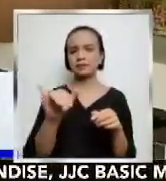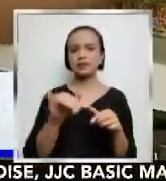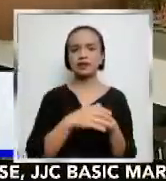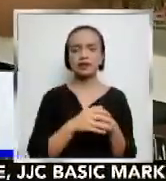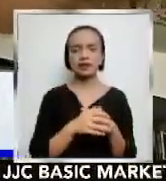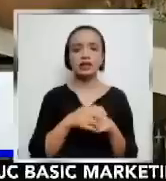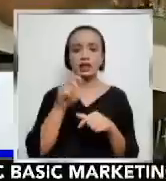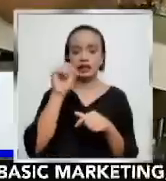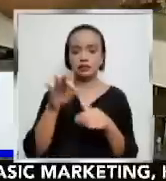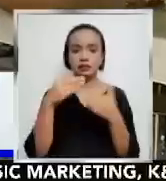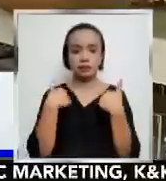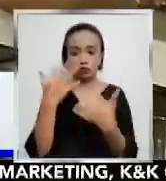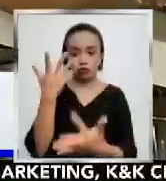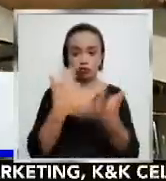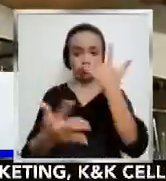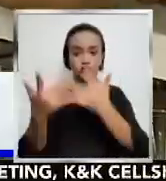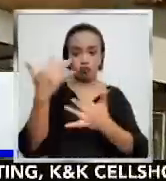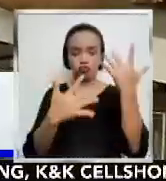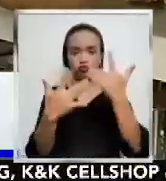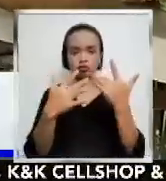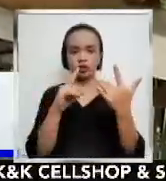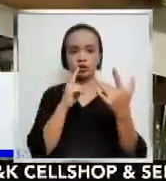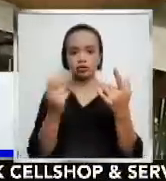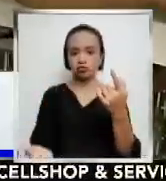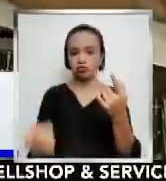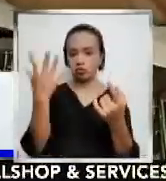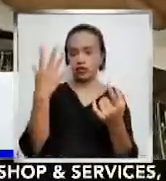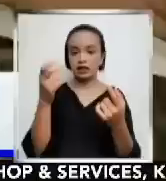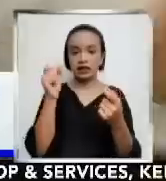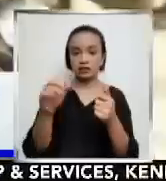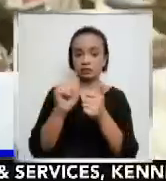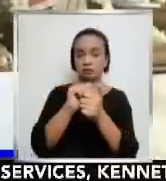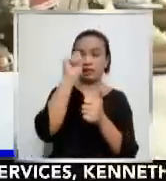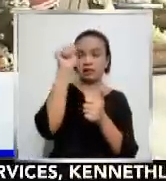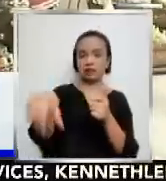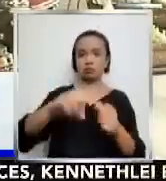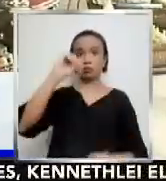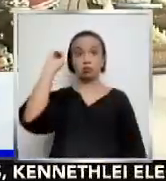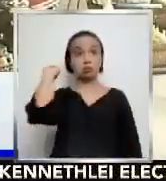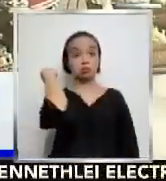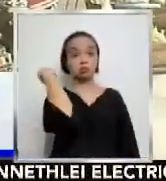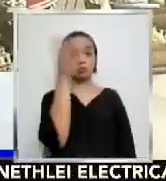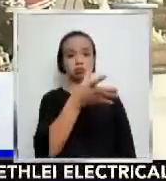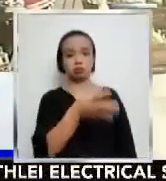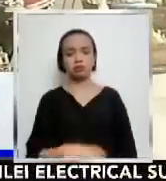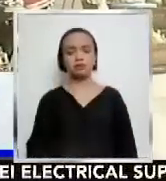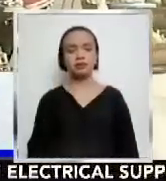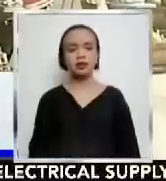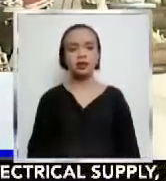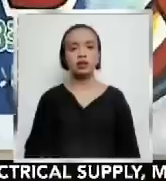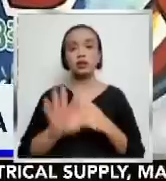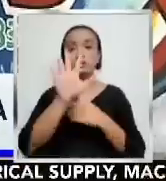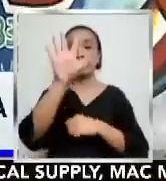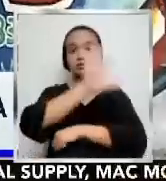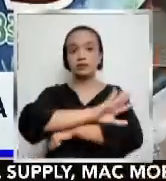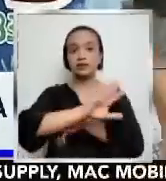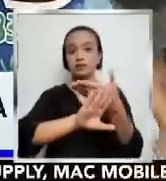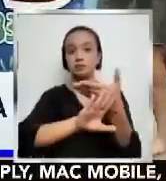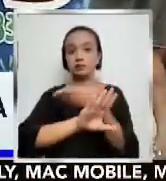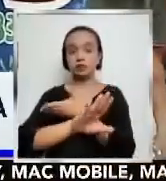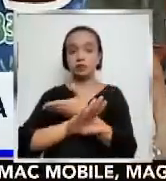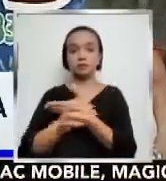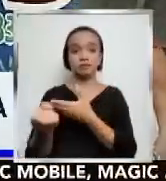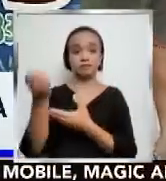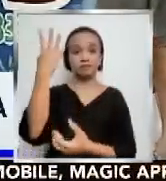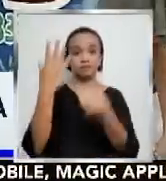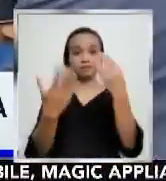magkaroon ng fire, pumuputok na kusa to. Kung medyo malayo, itatapon mo lang to. 5 araw bago ang bagong taon, nagsimula ng